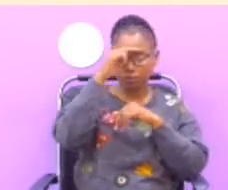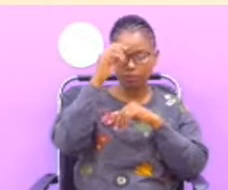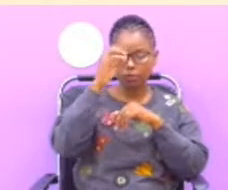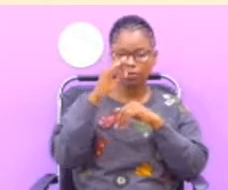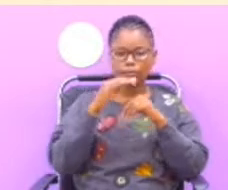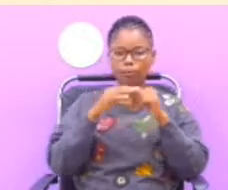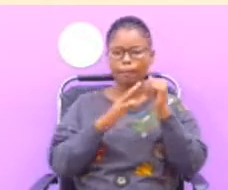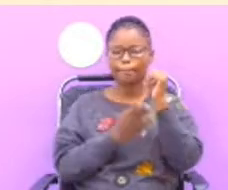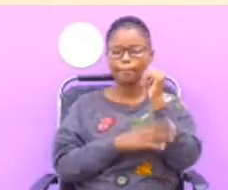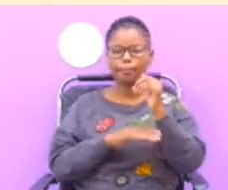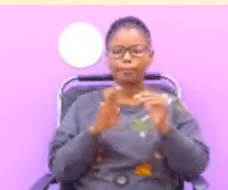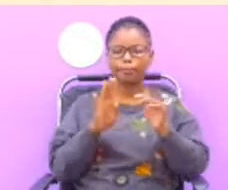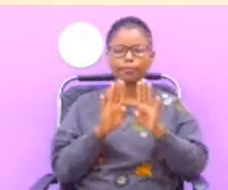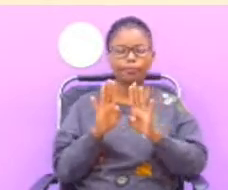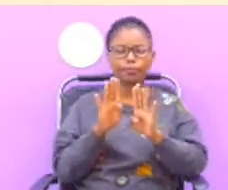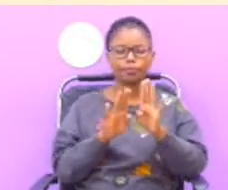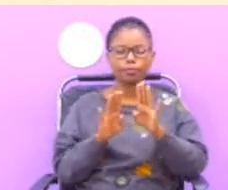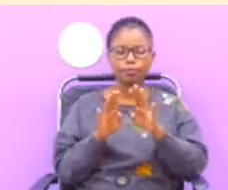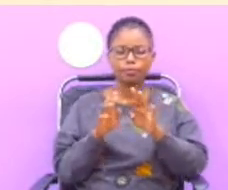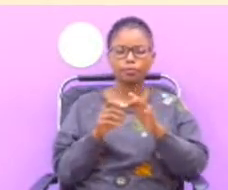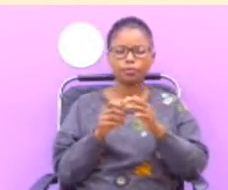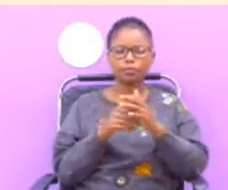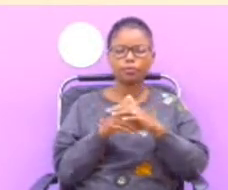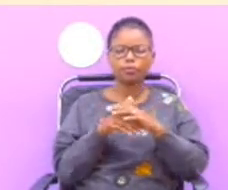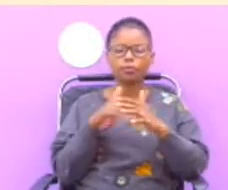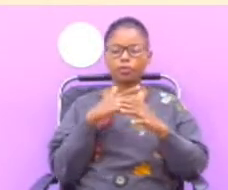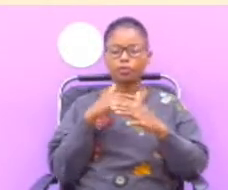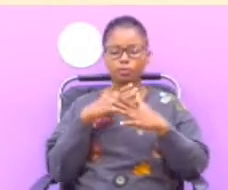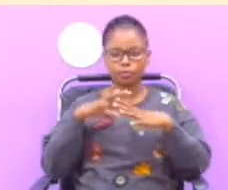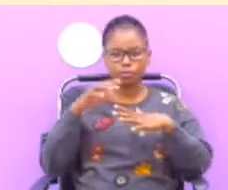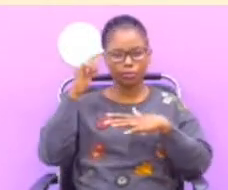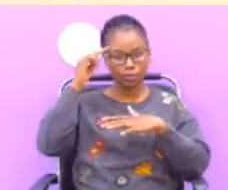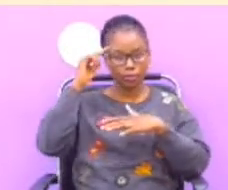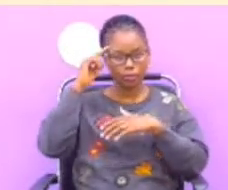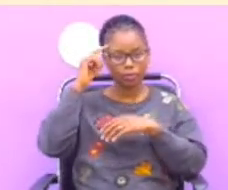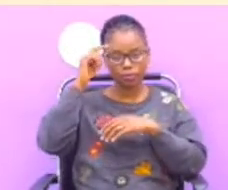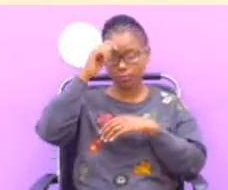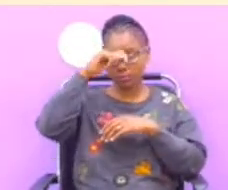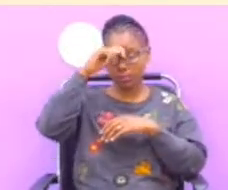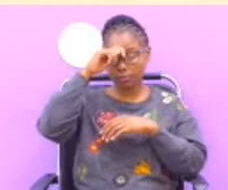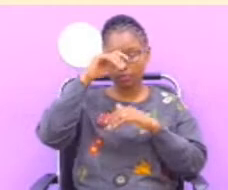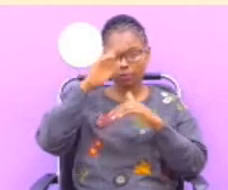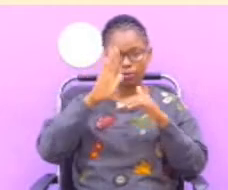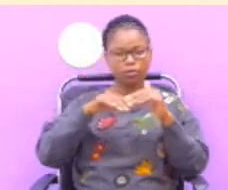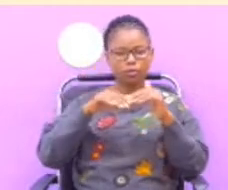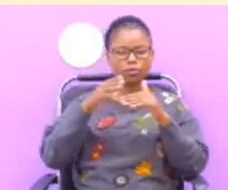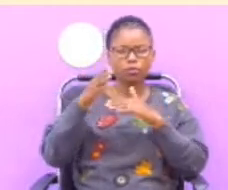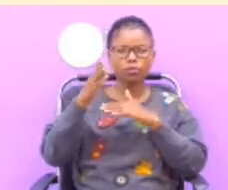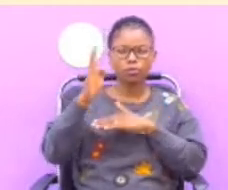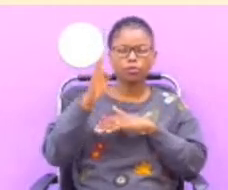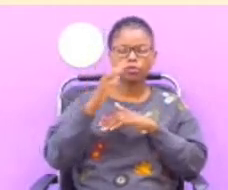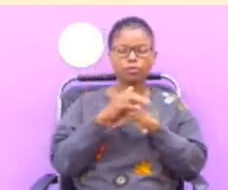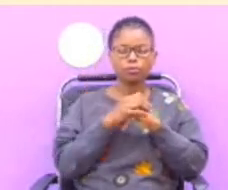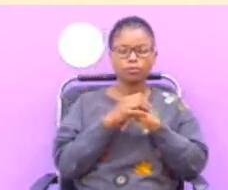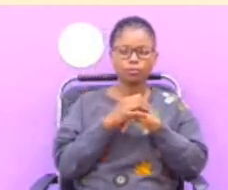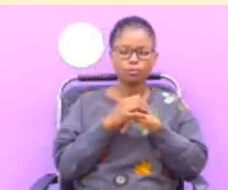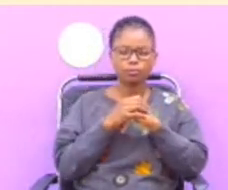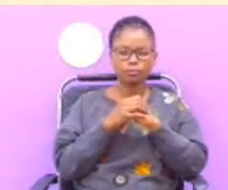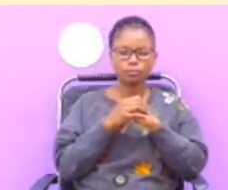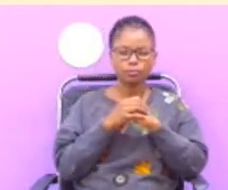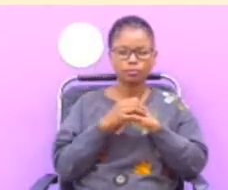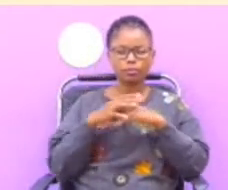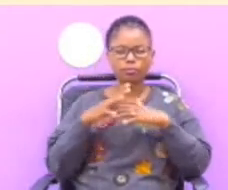mawaganu na andũ kuona ta marĩ ũgĩ mũno kwĩ Ngai na nĩkĩo ũrona rĩrĩ ibuku rĩa Amosi rĩratwĩra kũrĩa andũ magakorwo